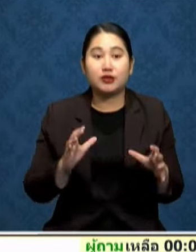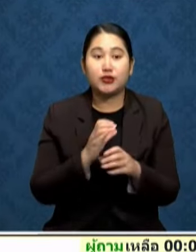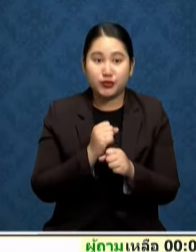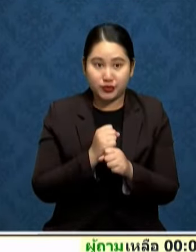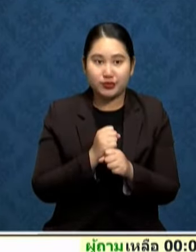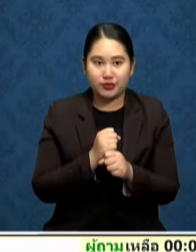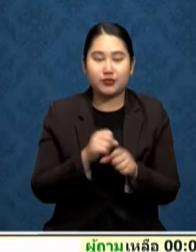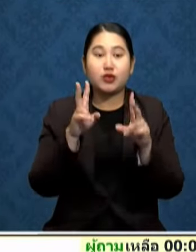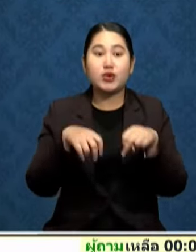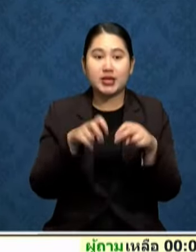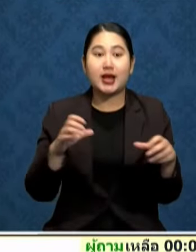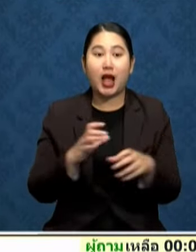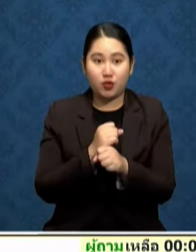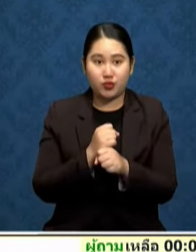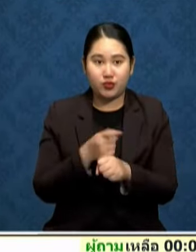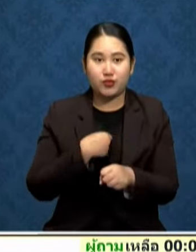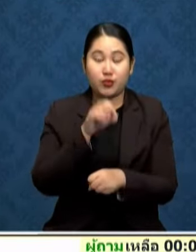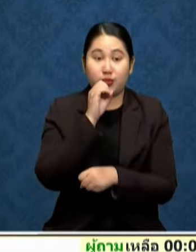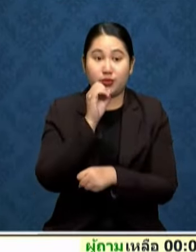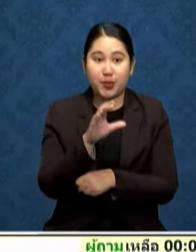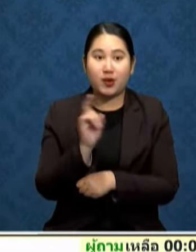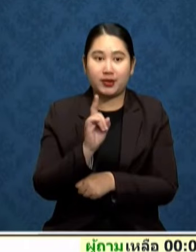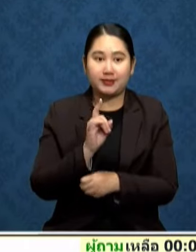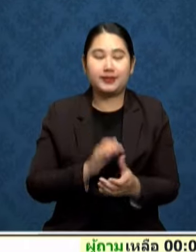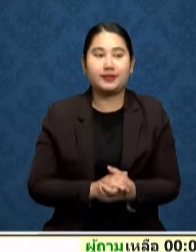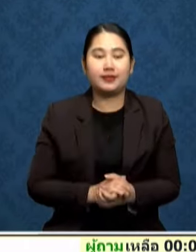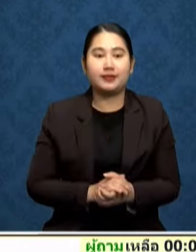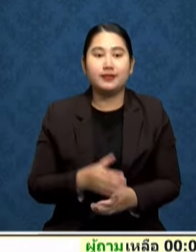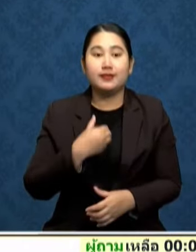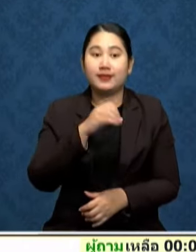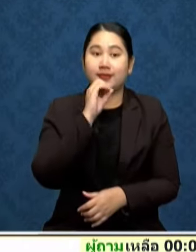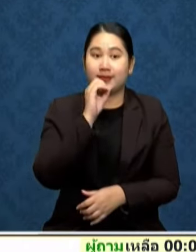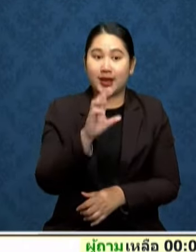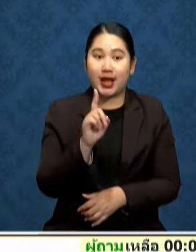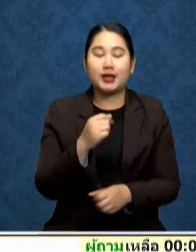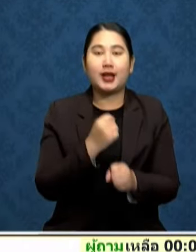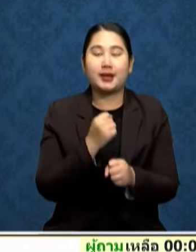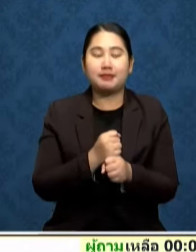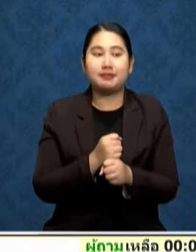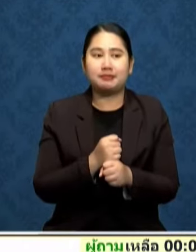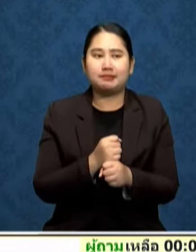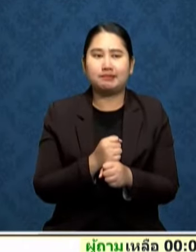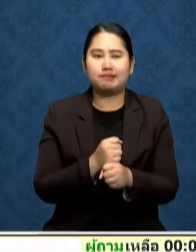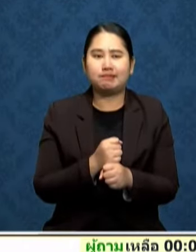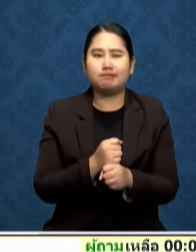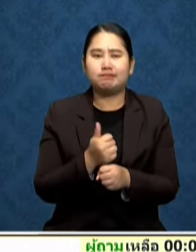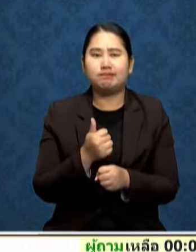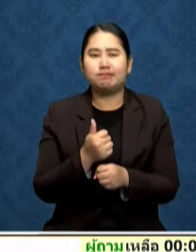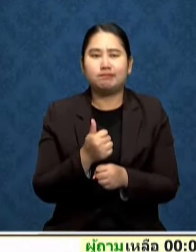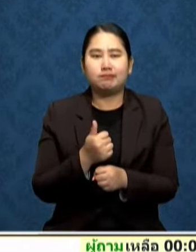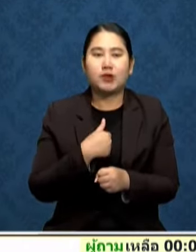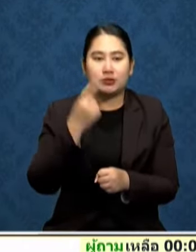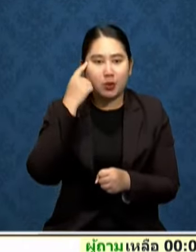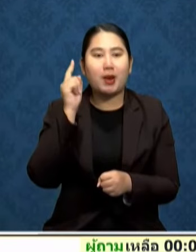รุปของผลการศึกษาเนี่ยครับผมนำเรียนผ่านท่านประธานนะครับผมย้ำอีกทีว่าความเป็นไปได้มันน่าจะเป็น